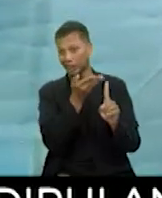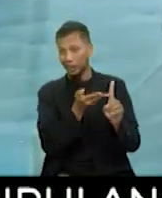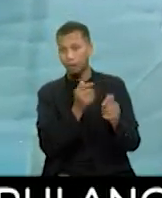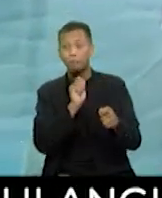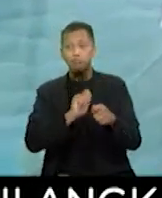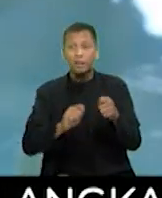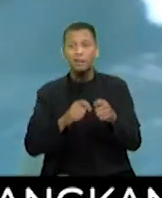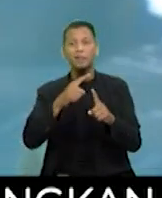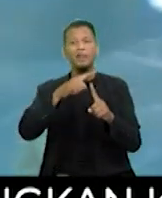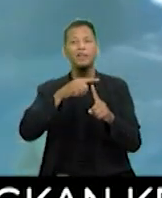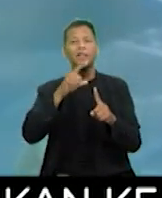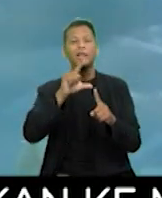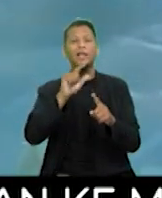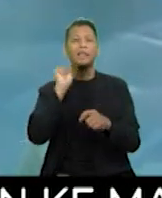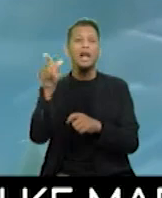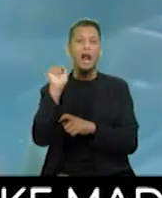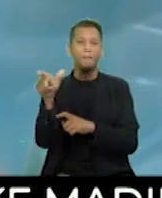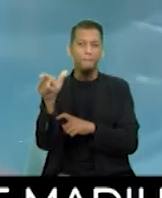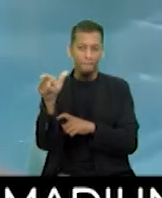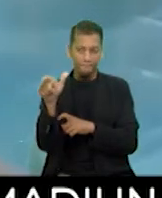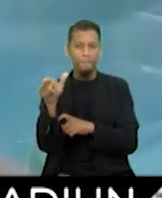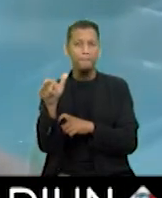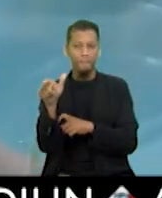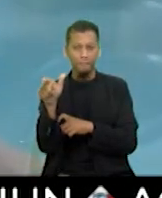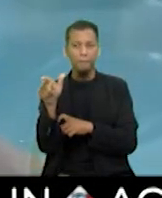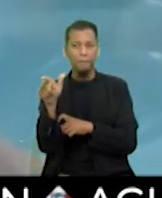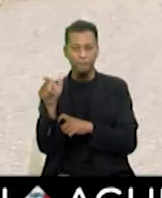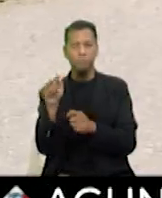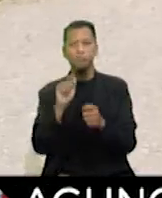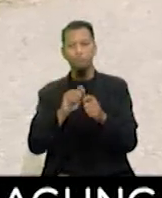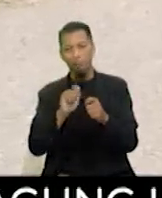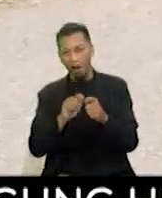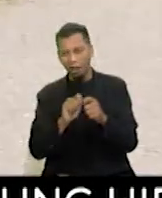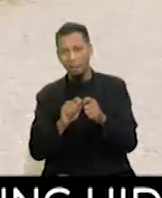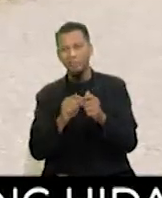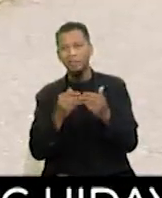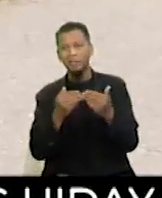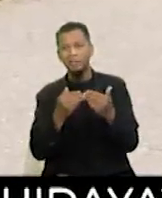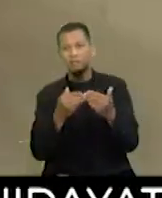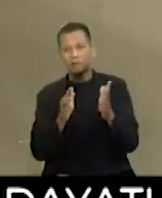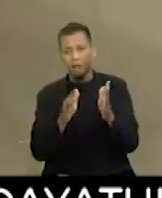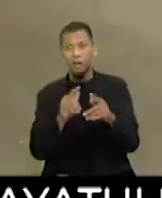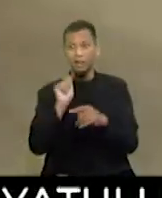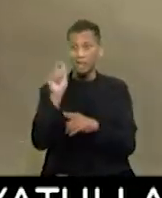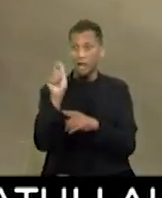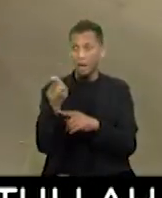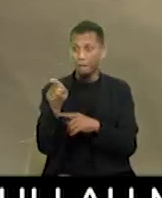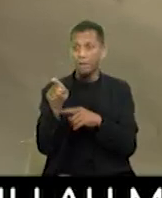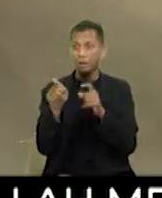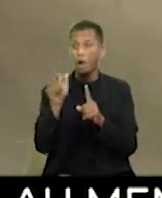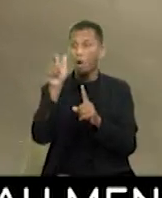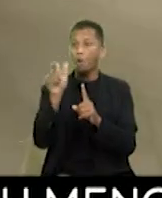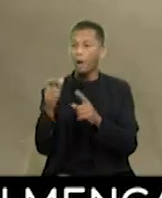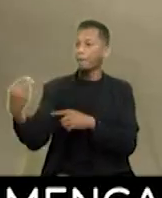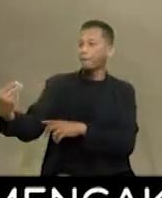hal-hal yang berkaitan dengan peretas biorka. Hingga akhirnya akun Telegram yang ia buat dibeli, diduga oleh peretas biorka